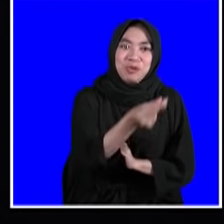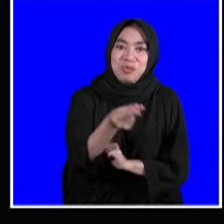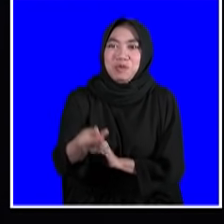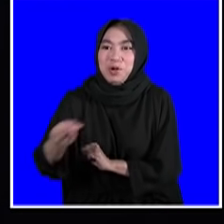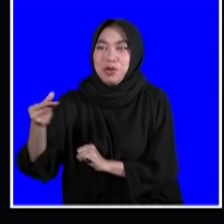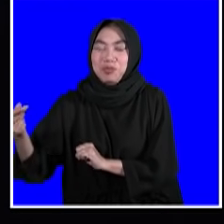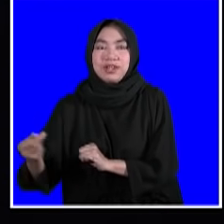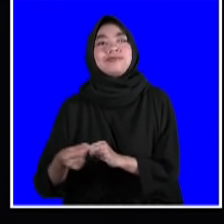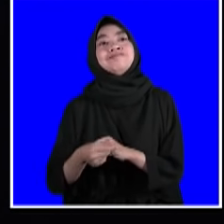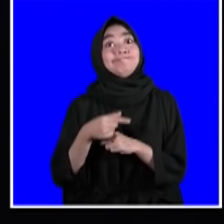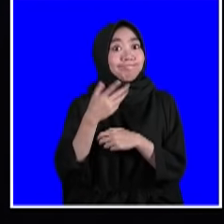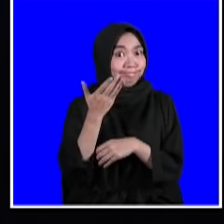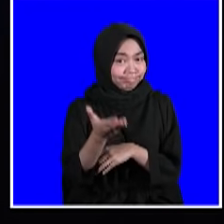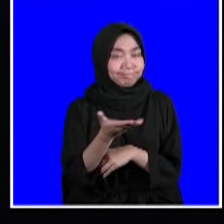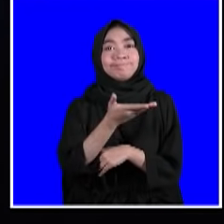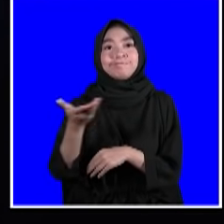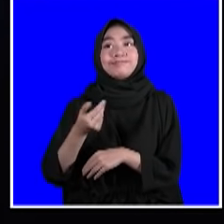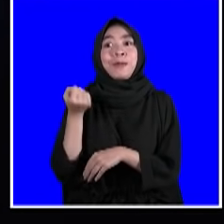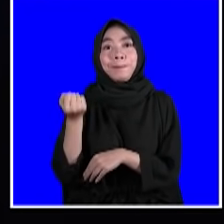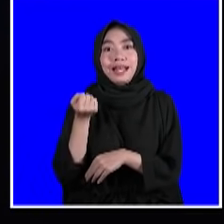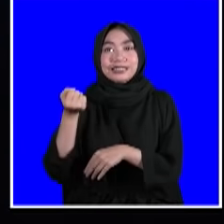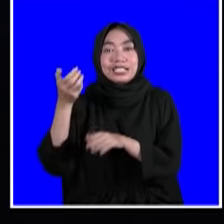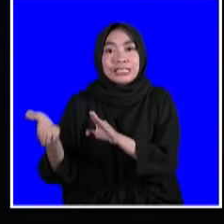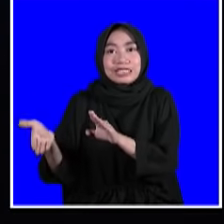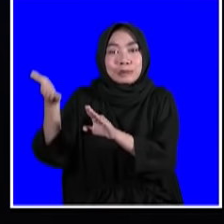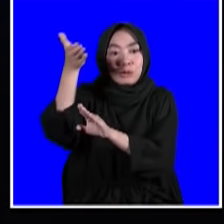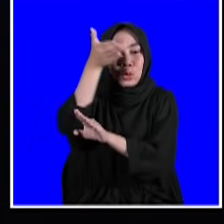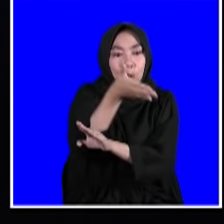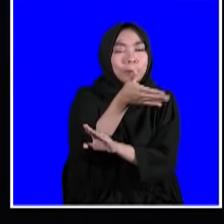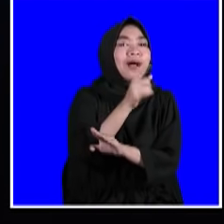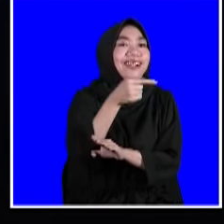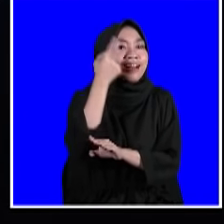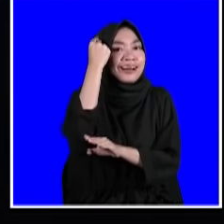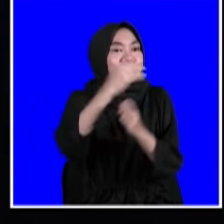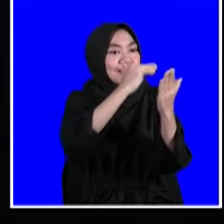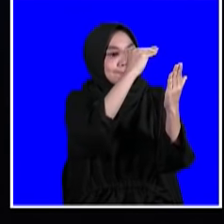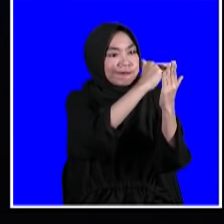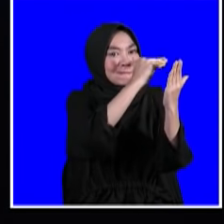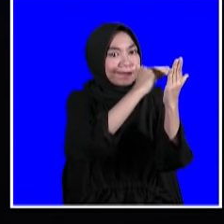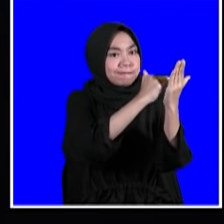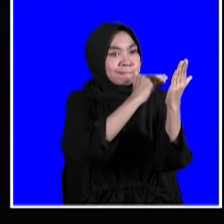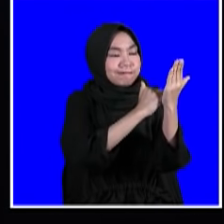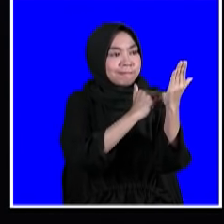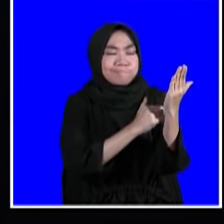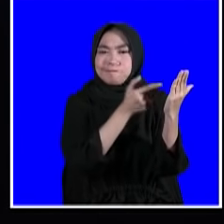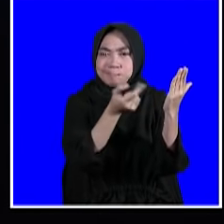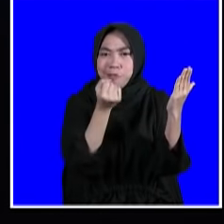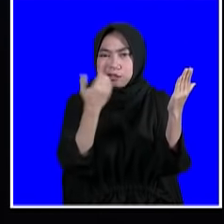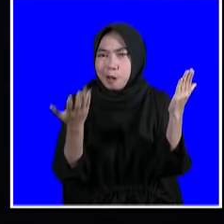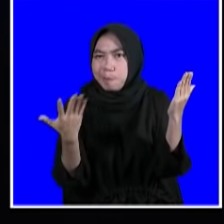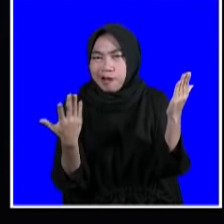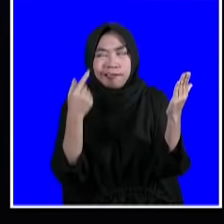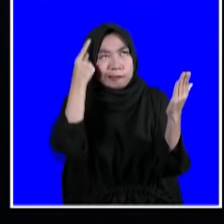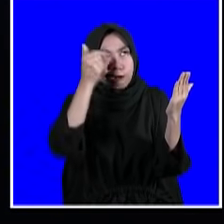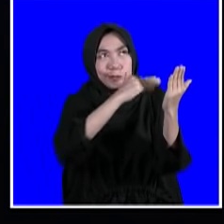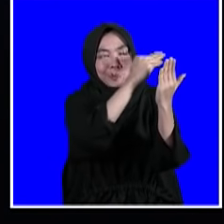Jadi tentunya sebelum kita berbelanja, kita mesti punya rencana terlebih dahulu, kita mau belanja apa. Nah,